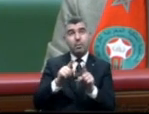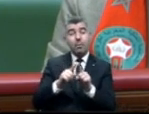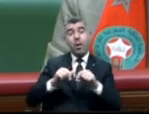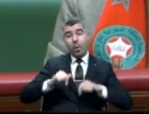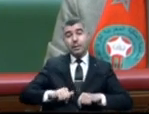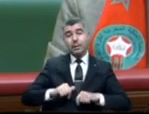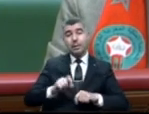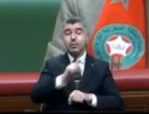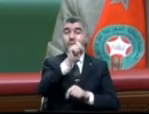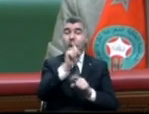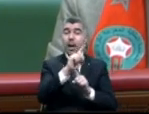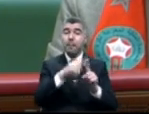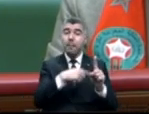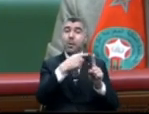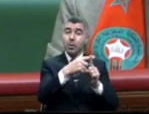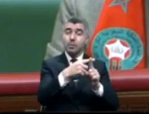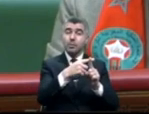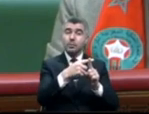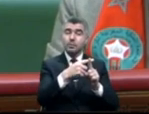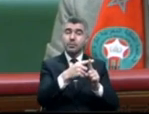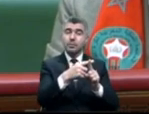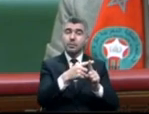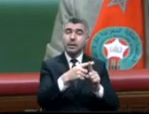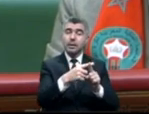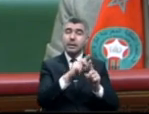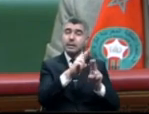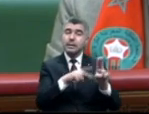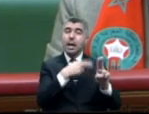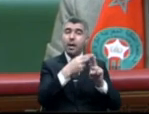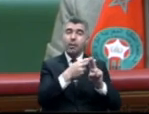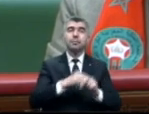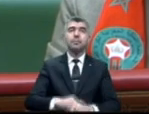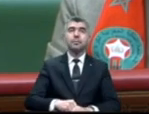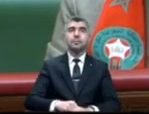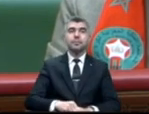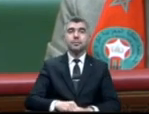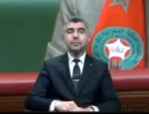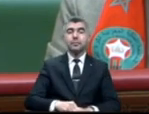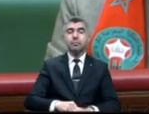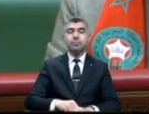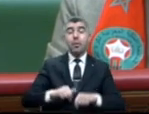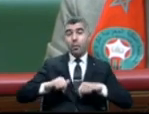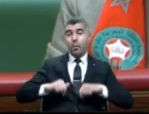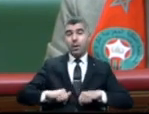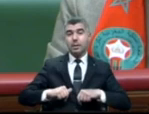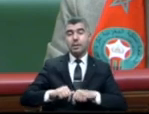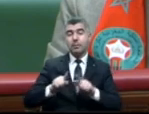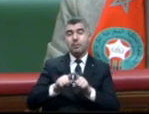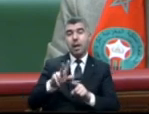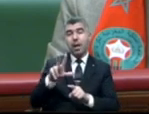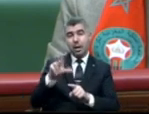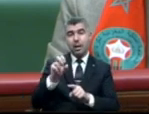واحد شوية للتعقيب باش يمكن لنا باش يمكن لها تجاوب على، ولكن ما فيها بس. السيدة الوزيرة كما كتعرفي